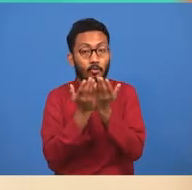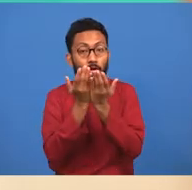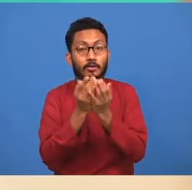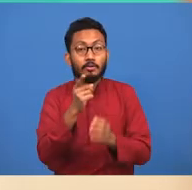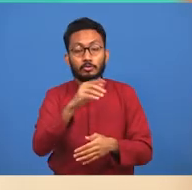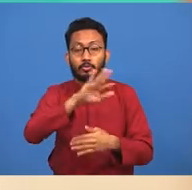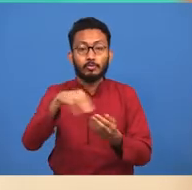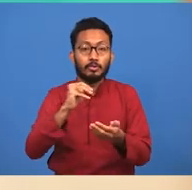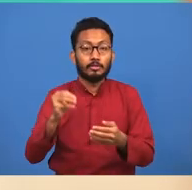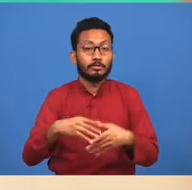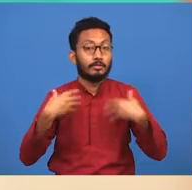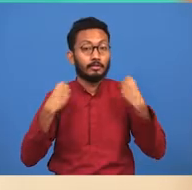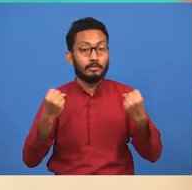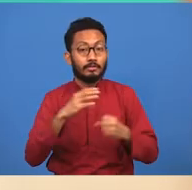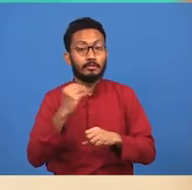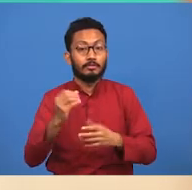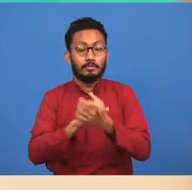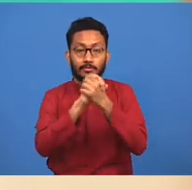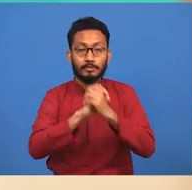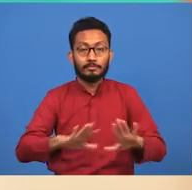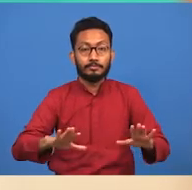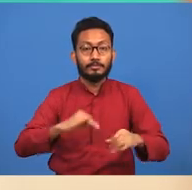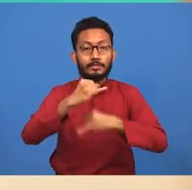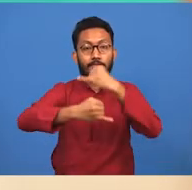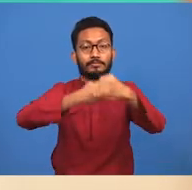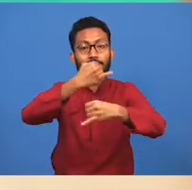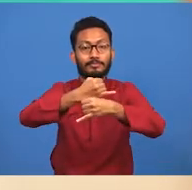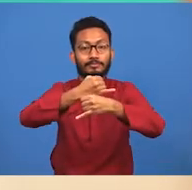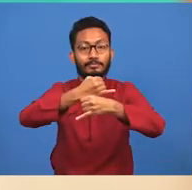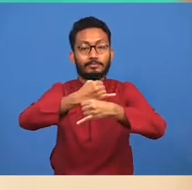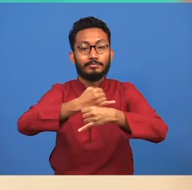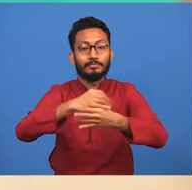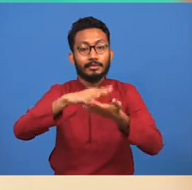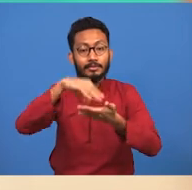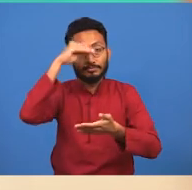sihat dan selamat maju jaya dalam pembelajaran anda.